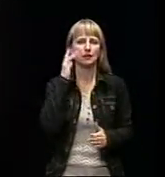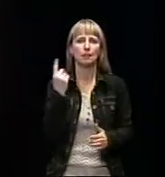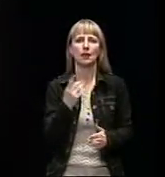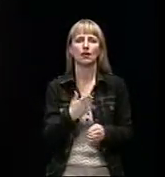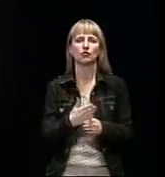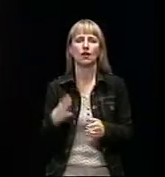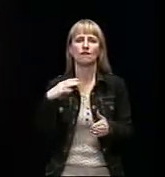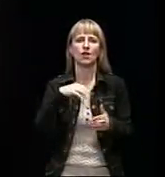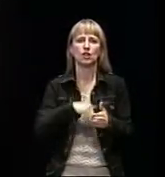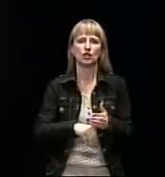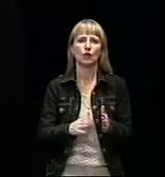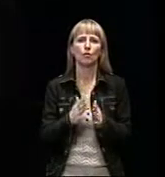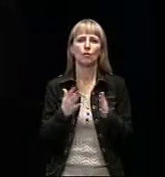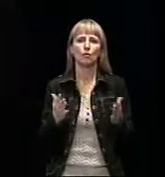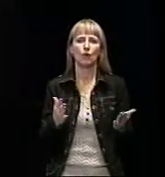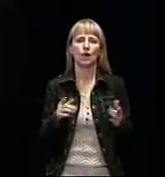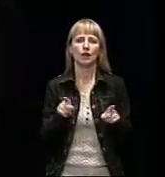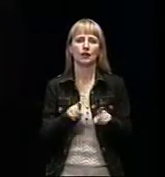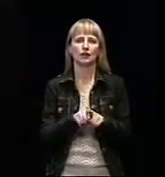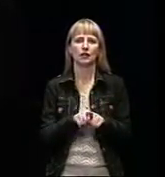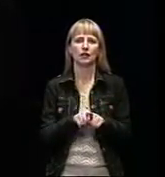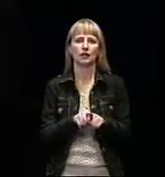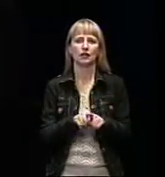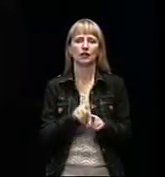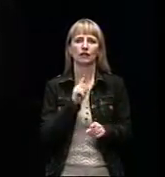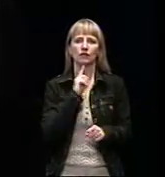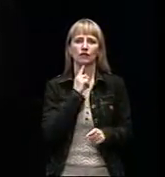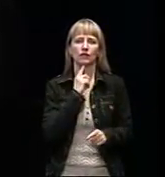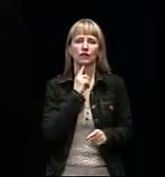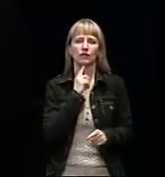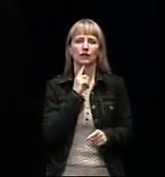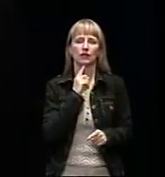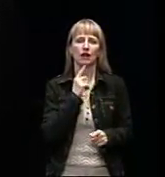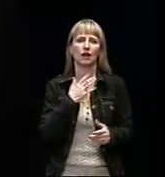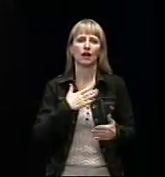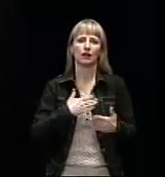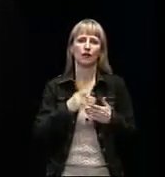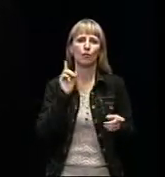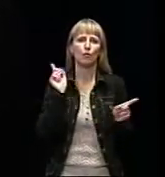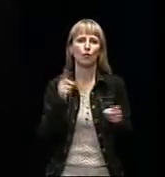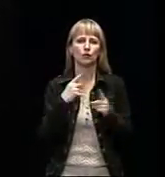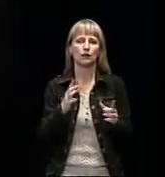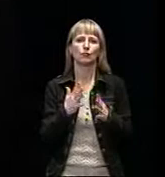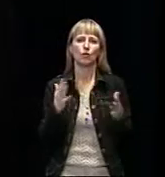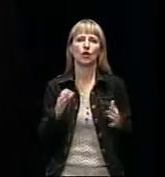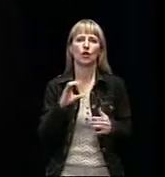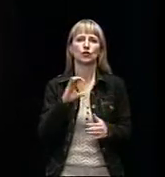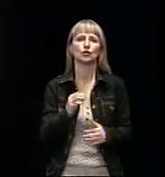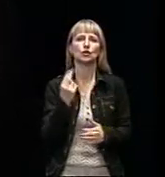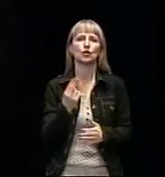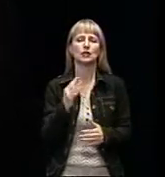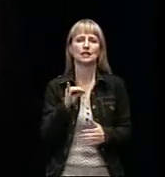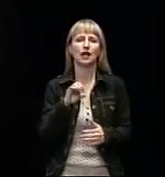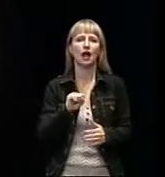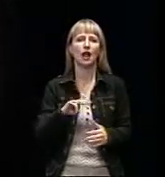часть вошли более такие напряженные драйвовые вещи, более социальные, может